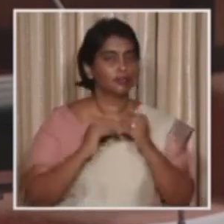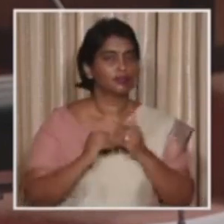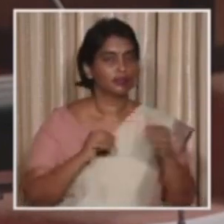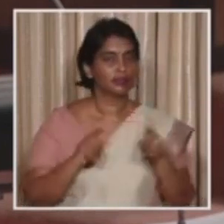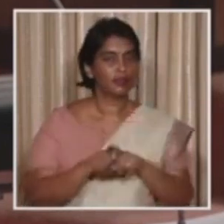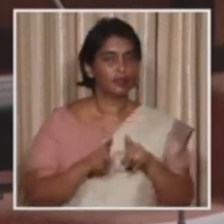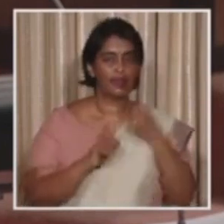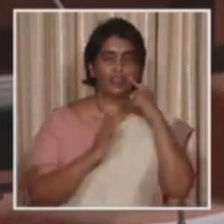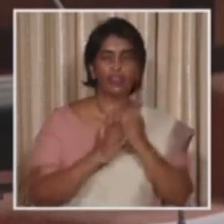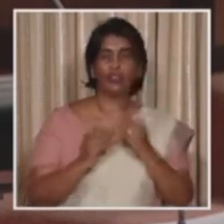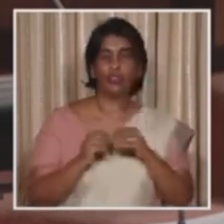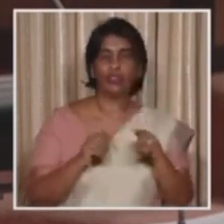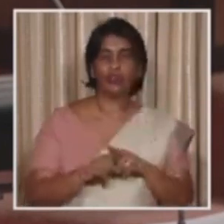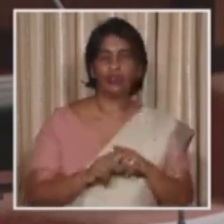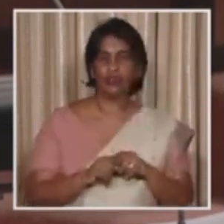பாடசாலைகள்